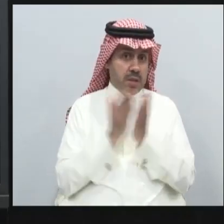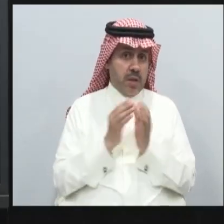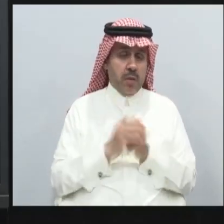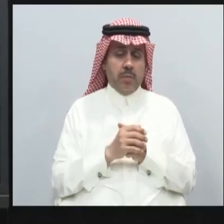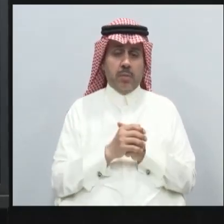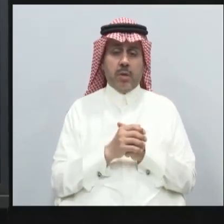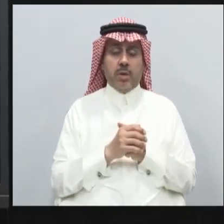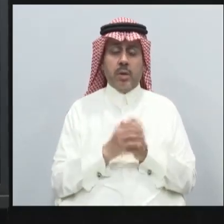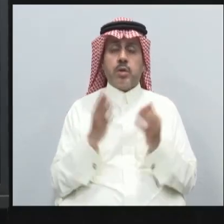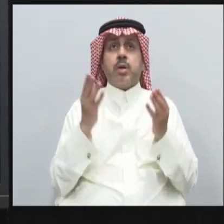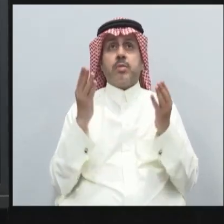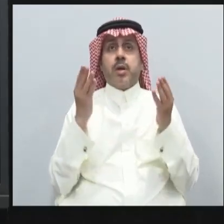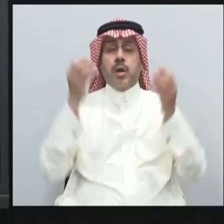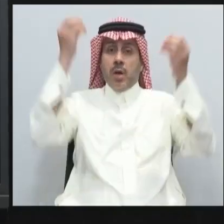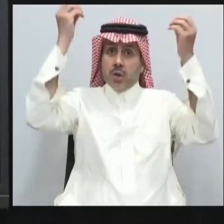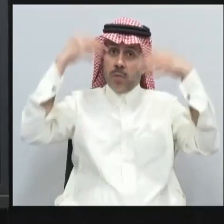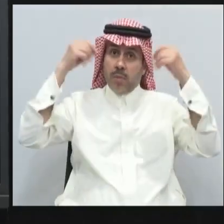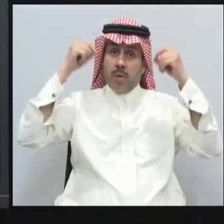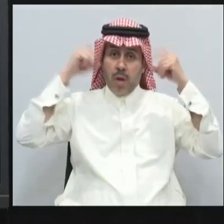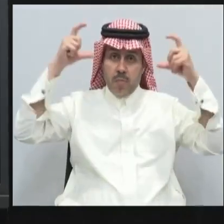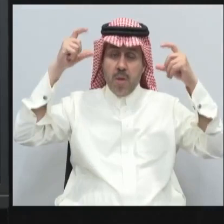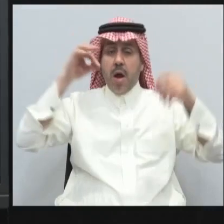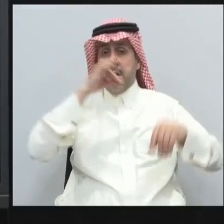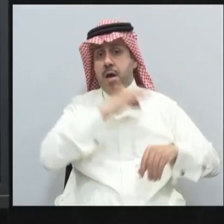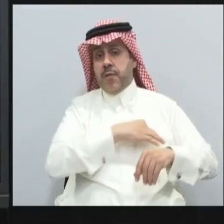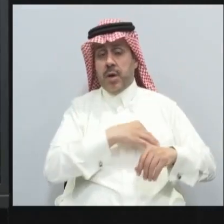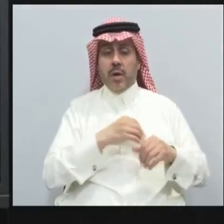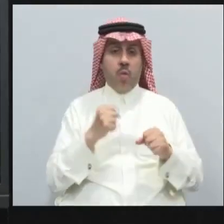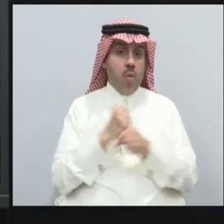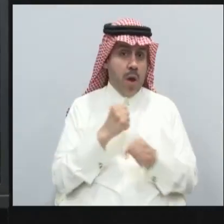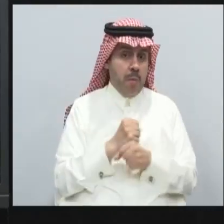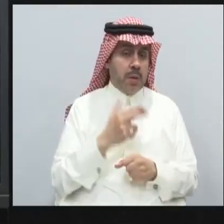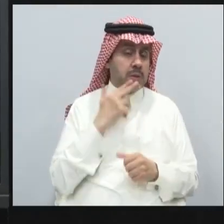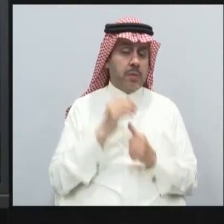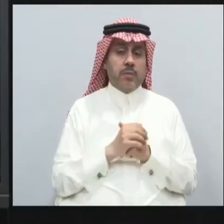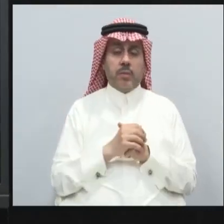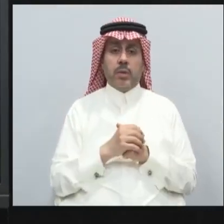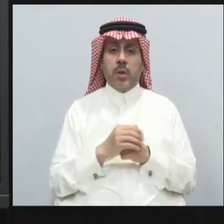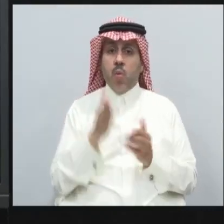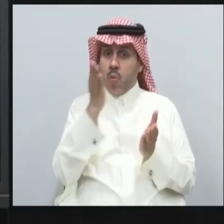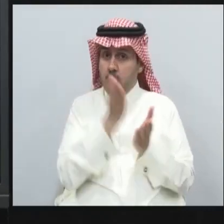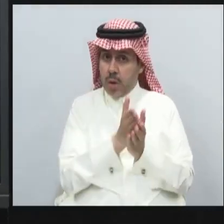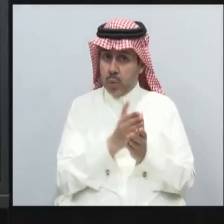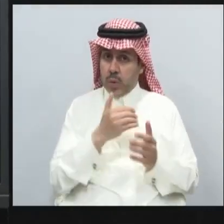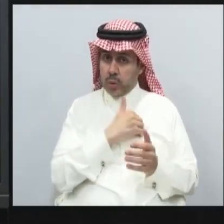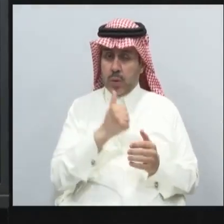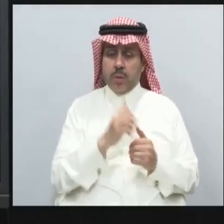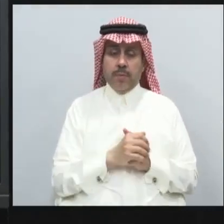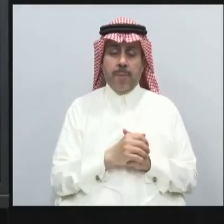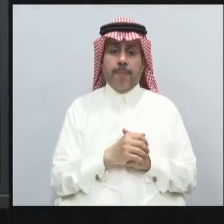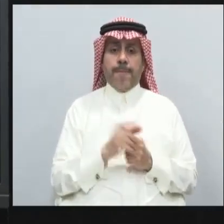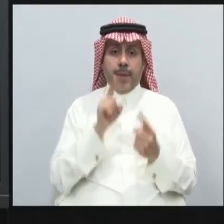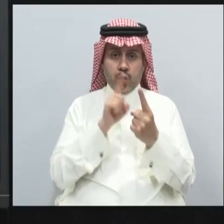لهذا اليوم نسال الله ان يرزقني واياكم العلم النافع والعمل الصالح والهدى والتقى والسداد